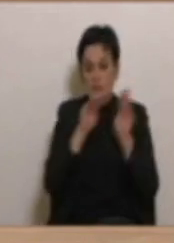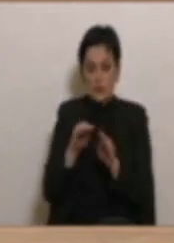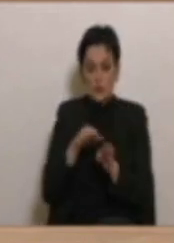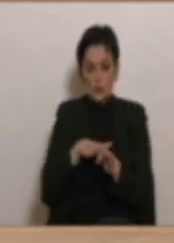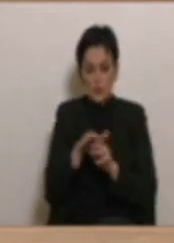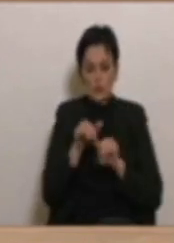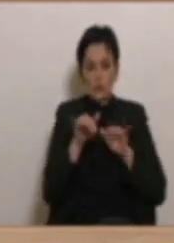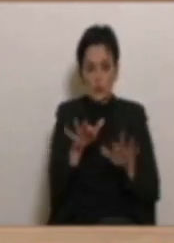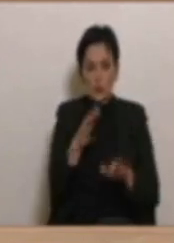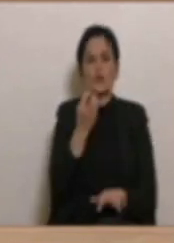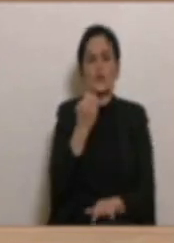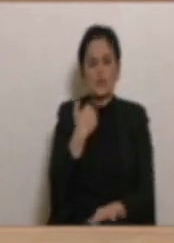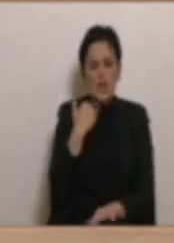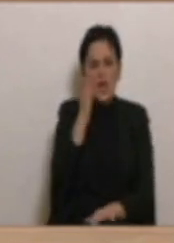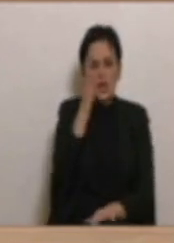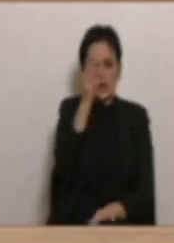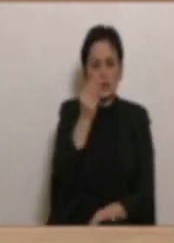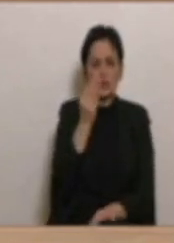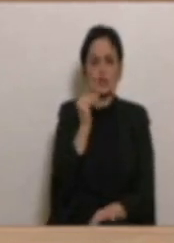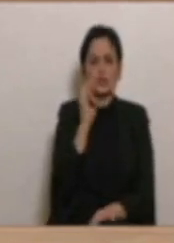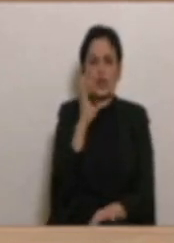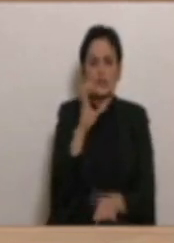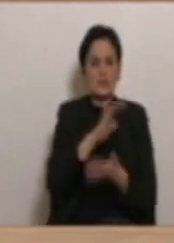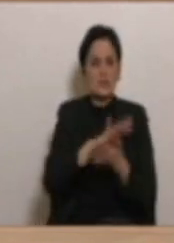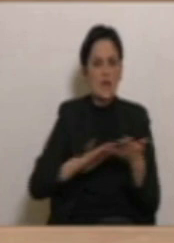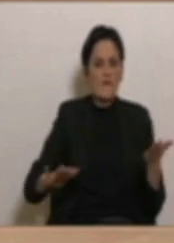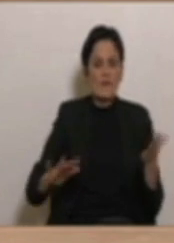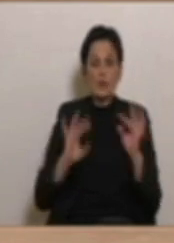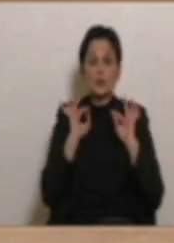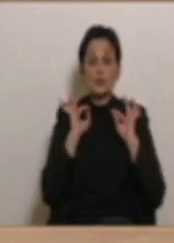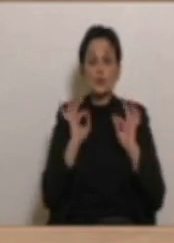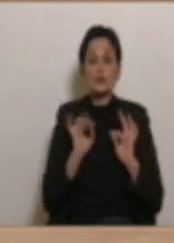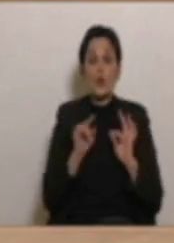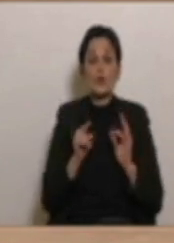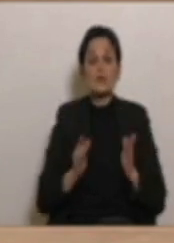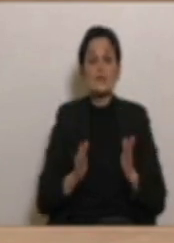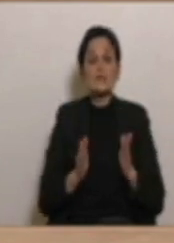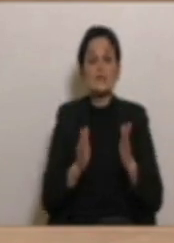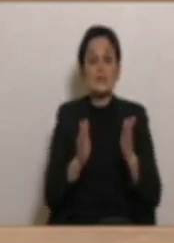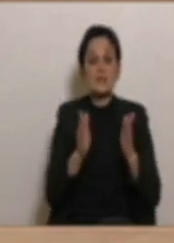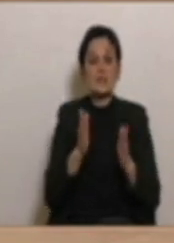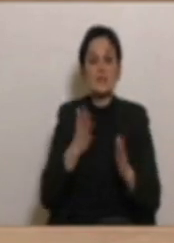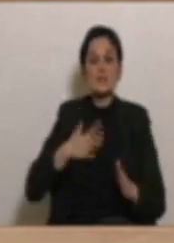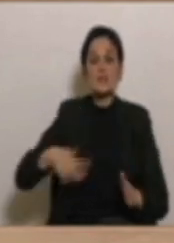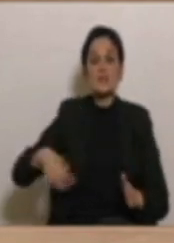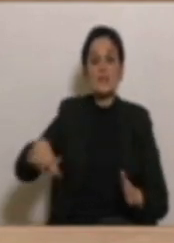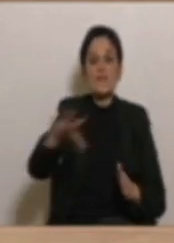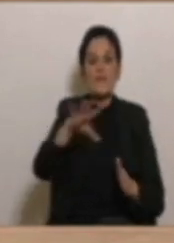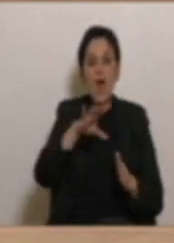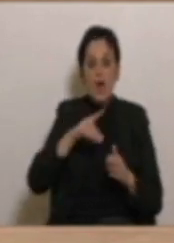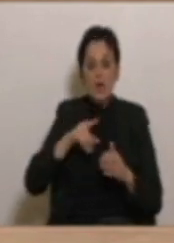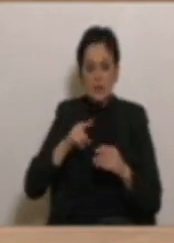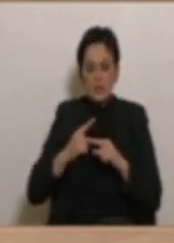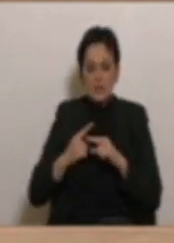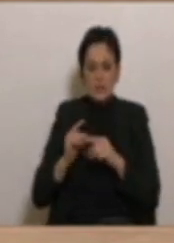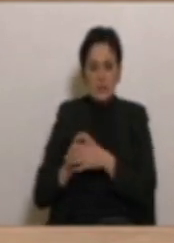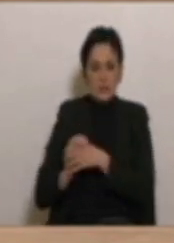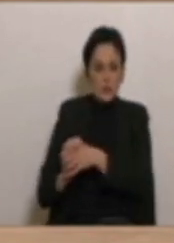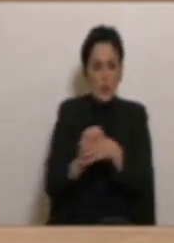გვექნება კიდე წინ შანსი, რომ გავაგრძელოთ სწორედ ამ გზით სიარული, ქვეყნის კონსოლიდაციის გზით სიარული.